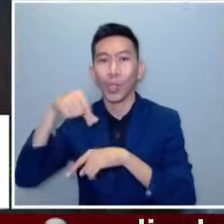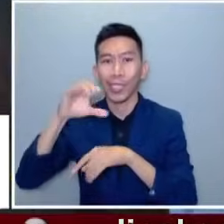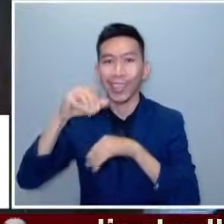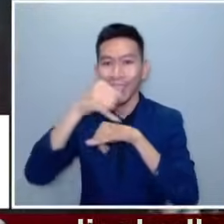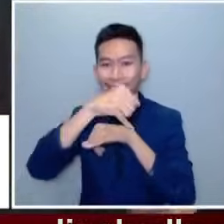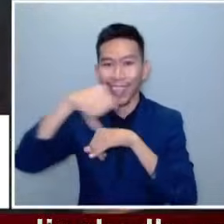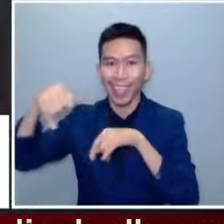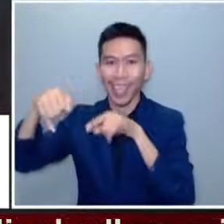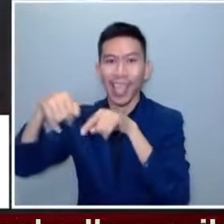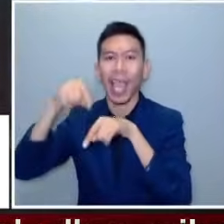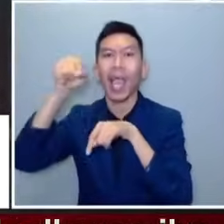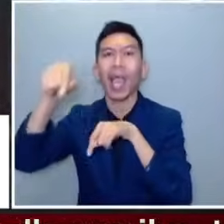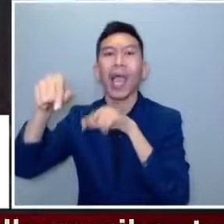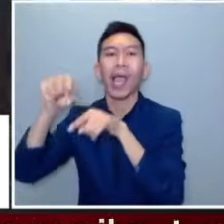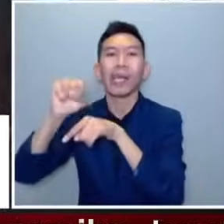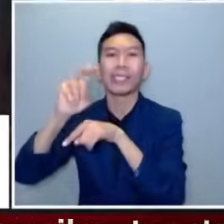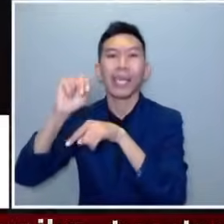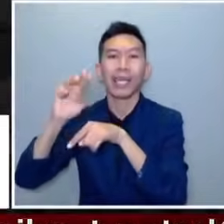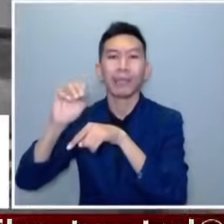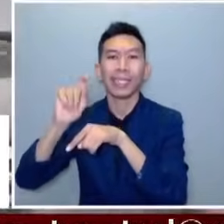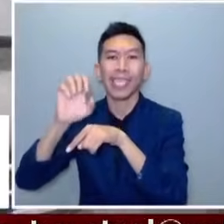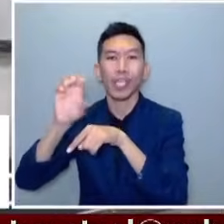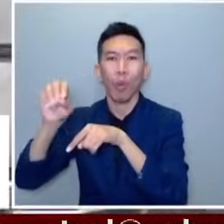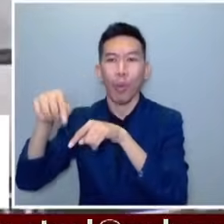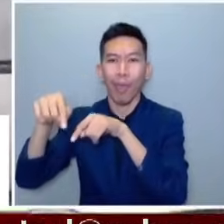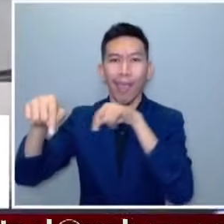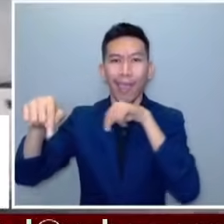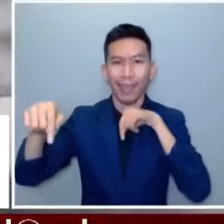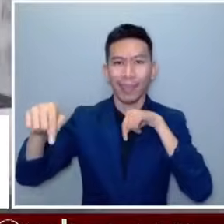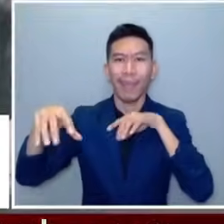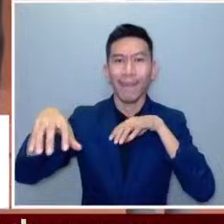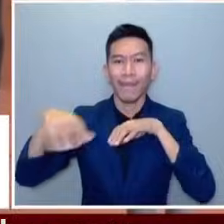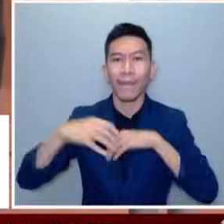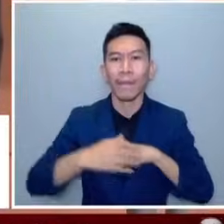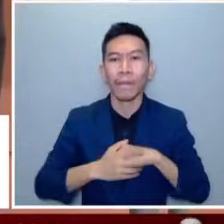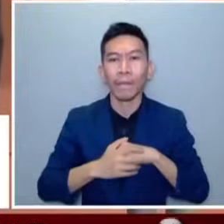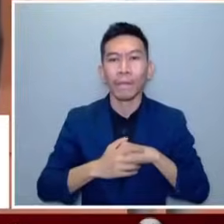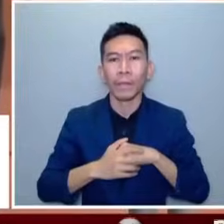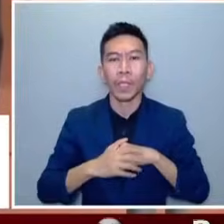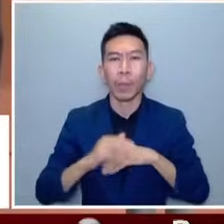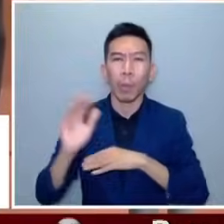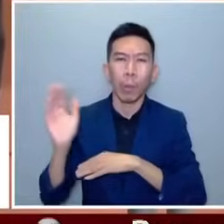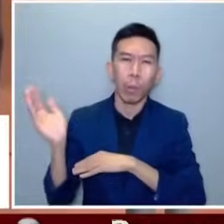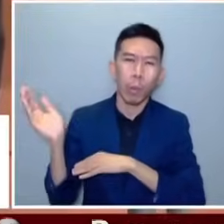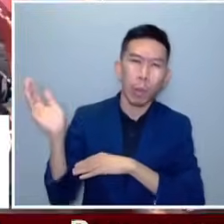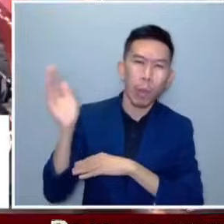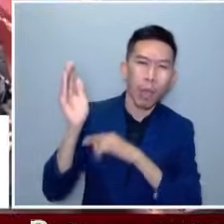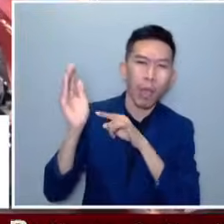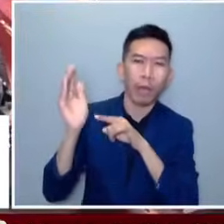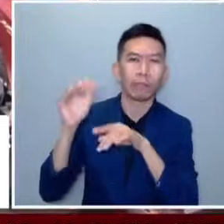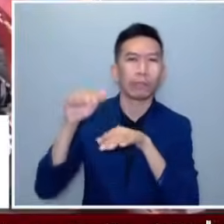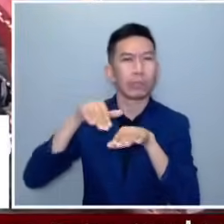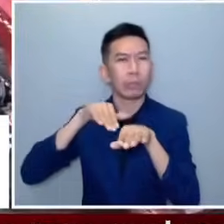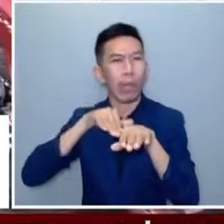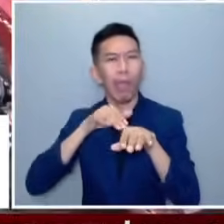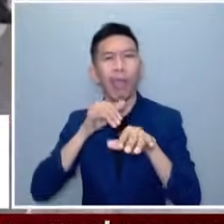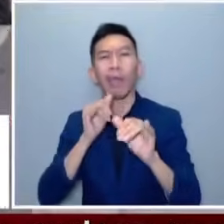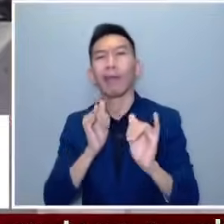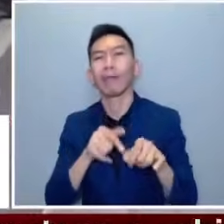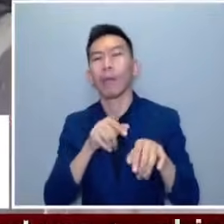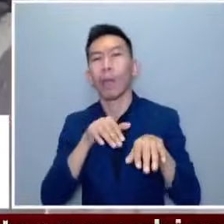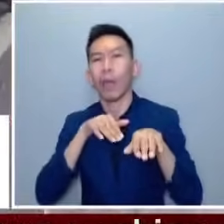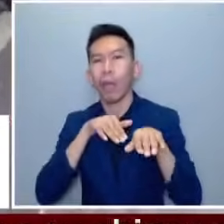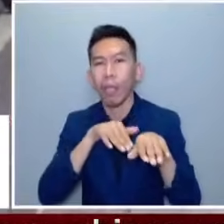ng bayan ng San Mateo sa Rizal Province. Magtatanghali ay matraffic pa rin at mabagal ang usad ng mga galing San